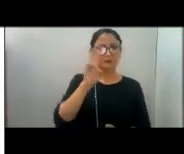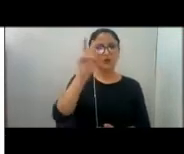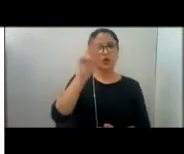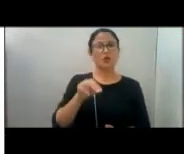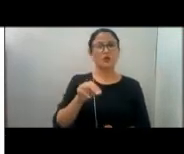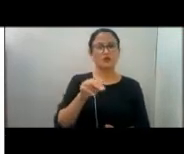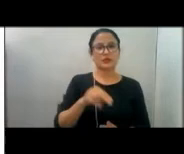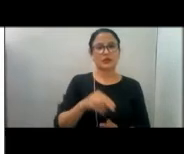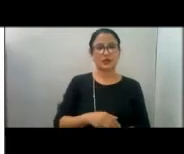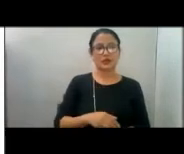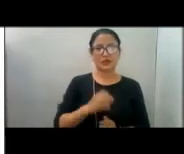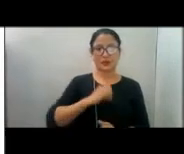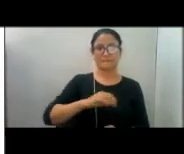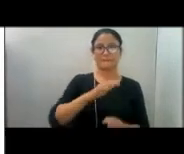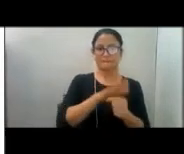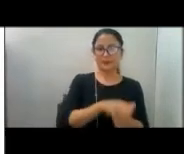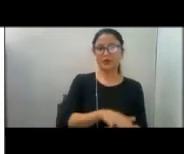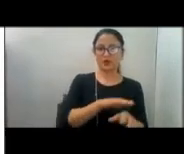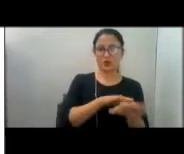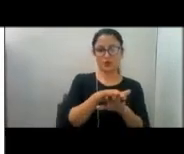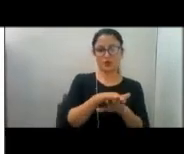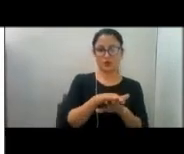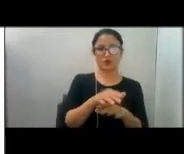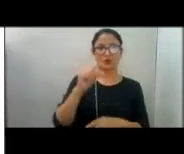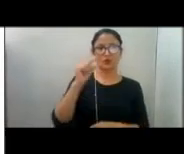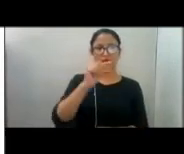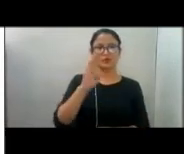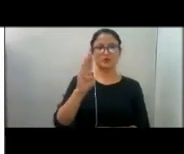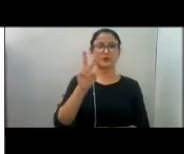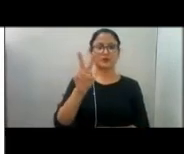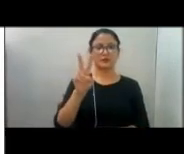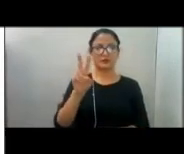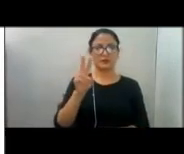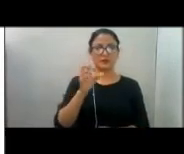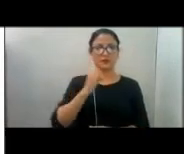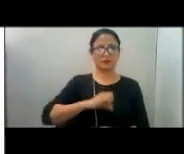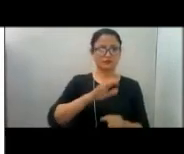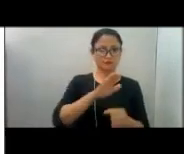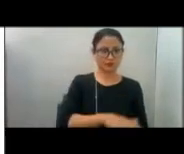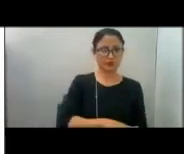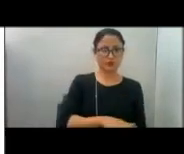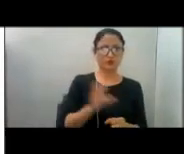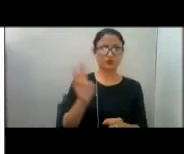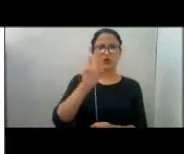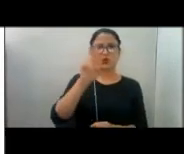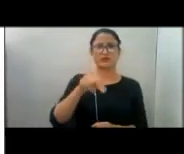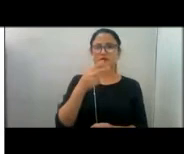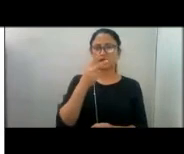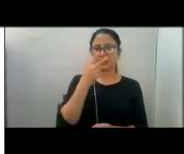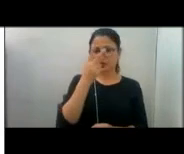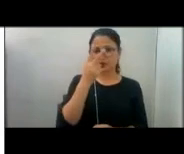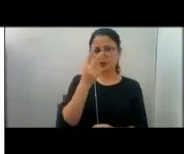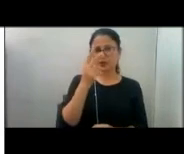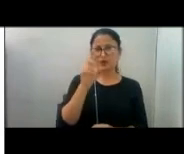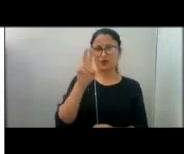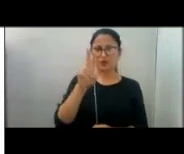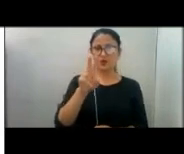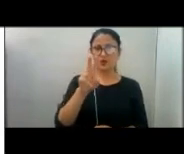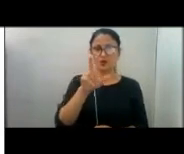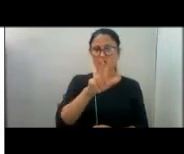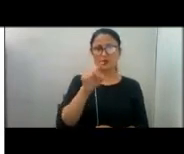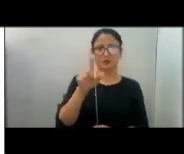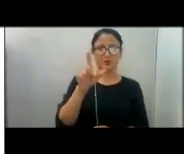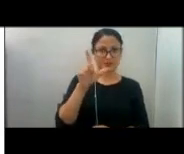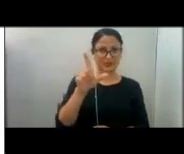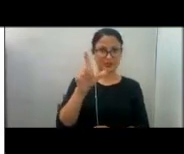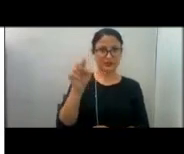अवस्था पीडितहरूको जिबिपी सर्भाइभरहरूको शैक्षिक अवस्था हेऱ्यो भने चाहिँ झन्डै 28.7%,